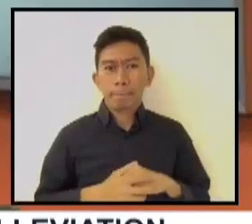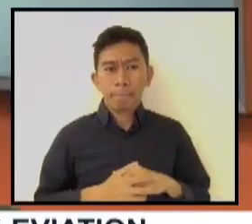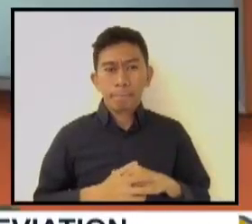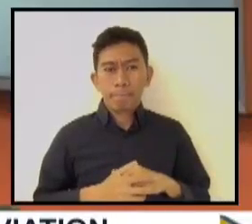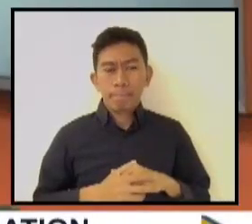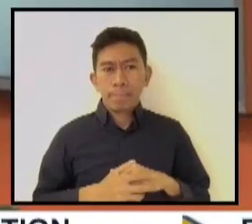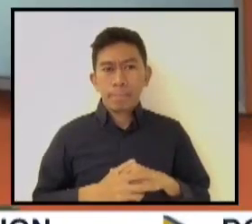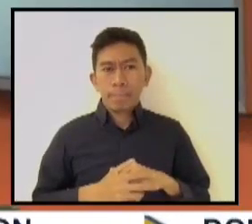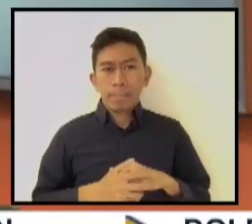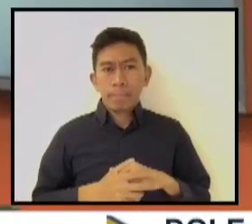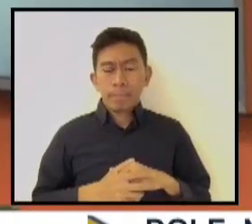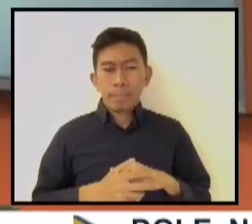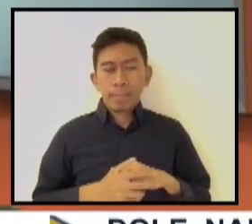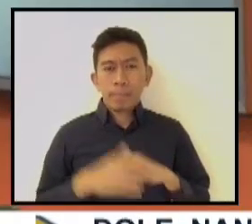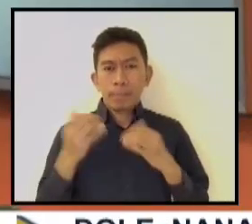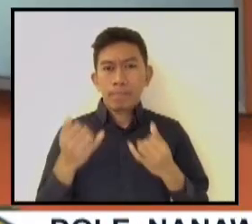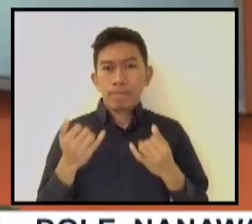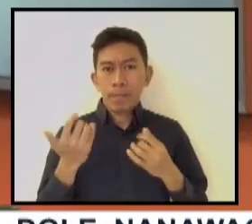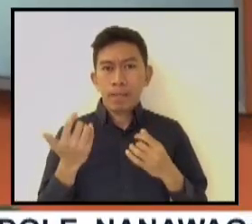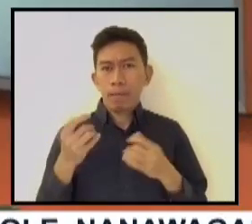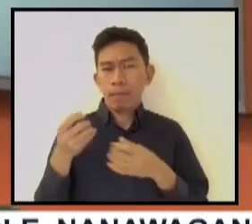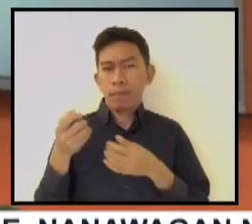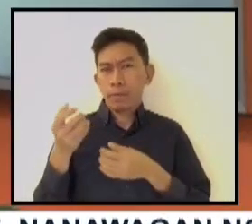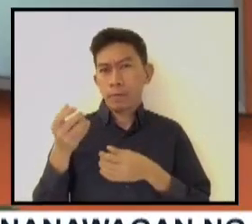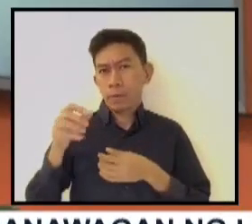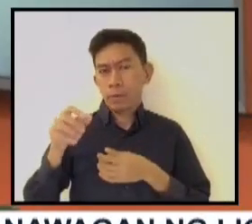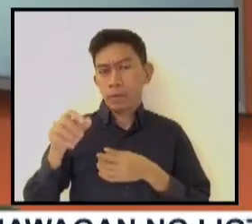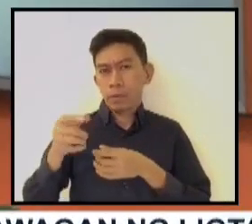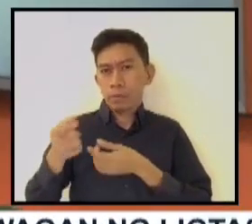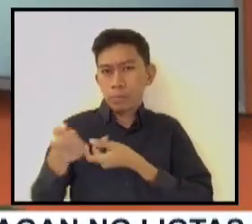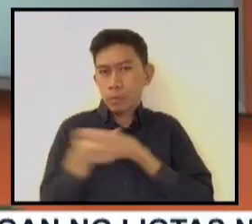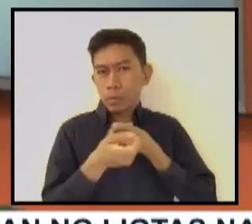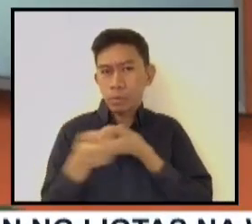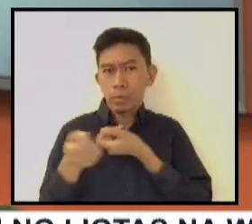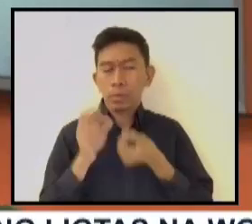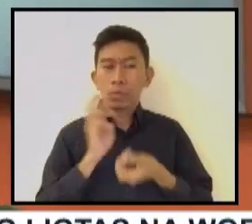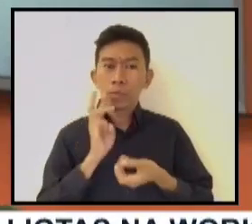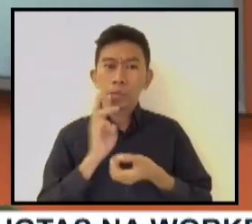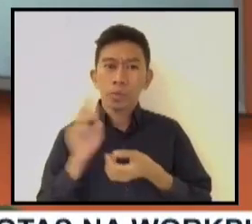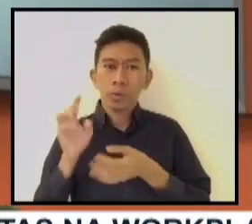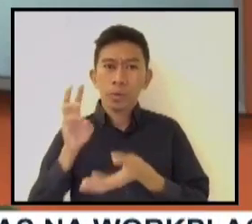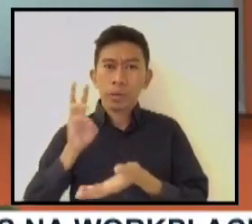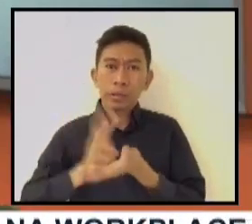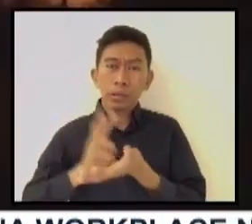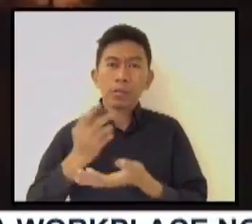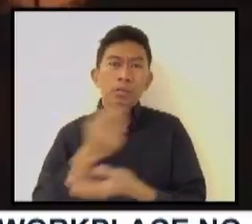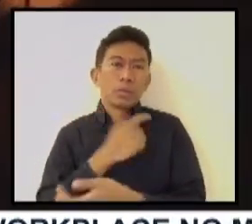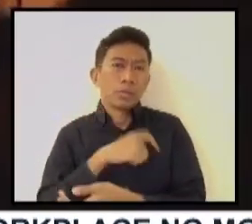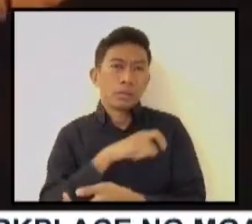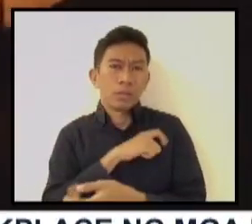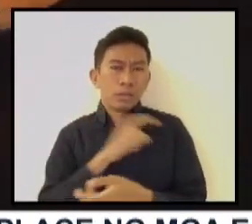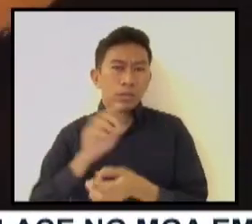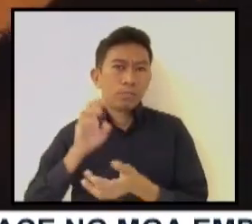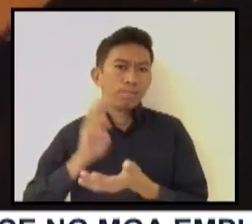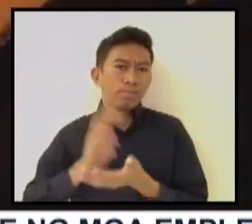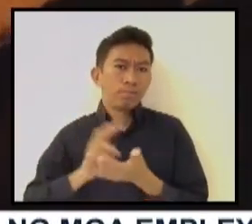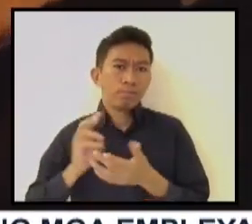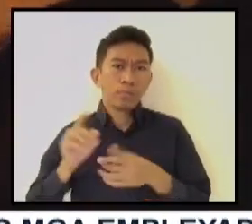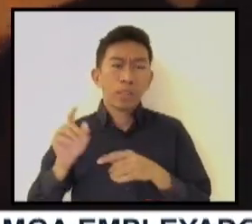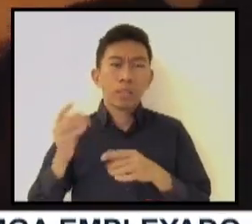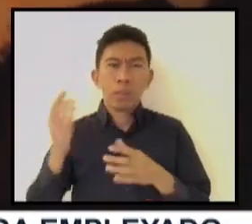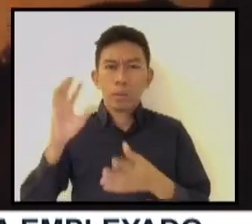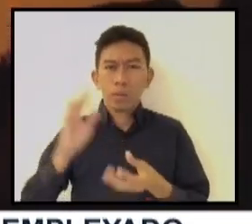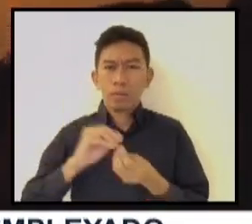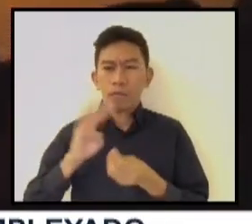Patuloy na inaapula ng mga bombero ang wildfire sa isla ng Tenerife sa Spain. Sa ngayon ay umabot na sa 41,000 hectares